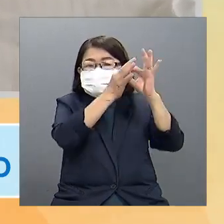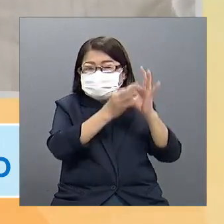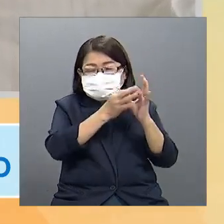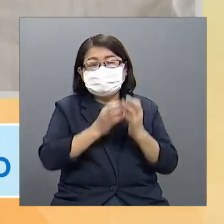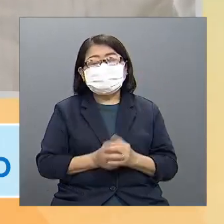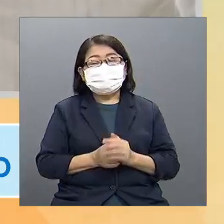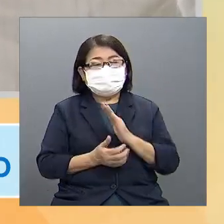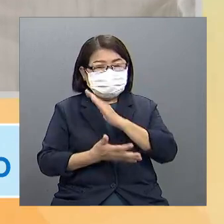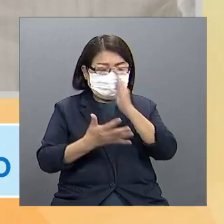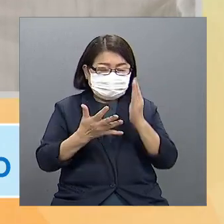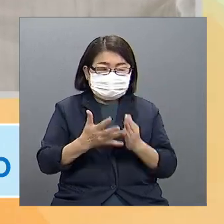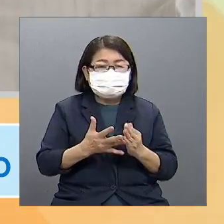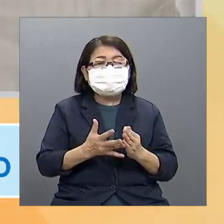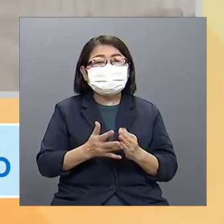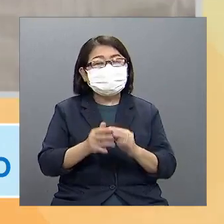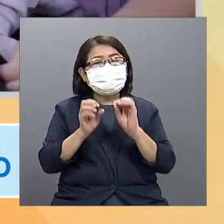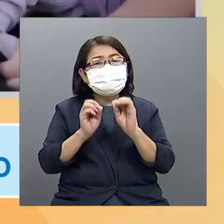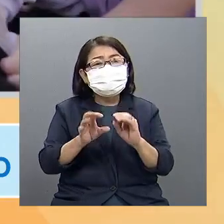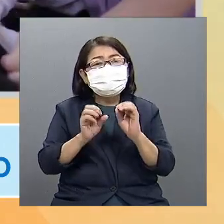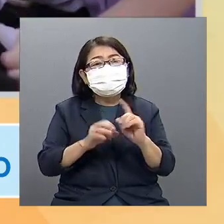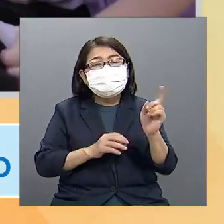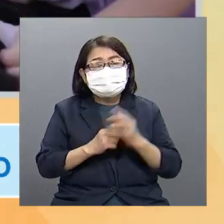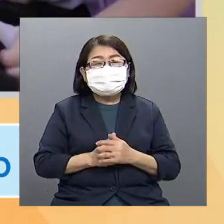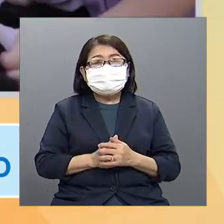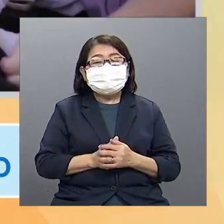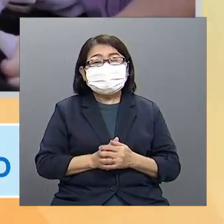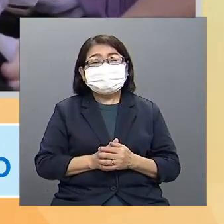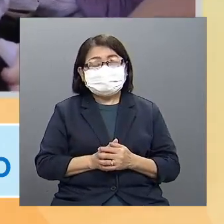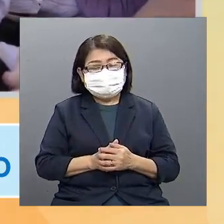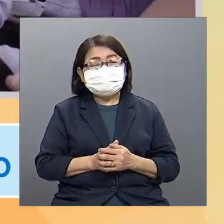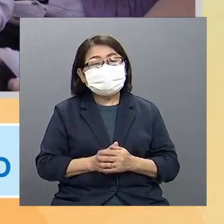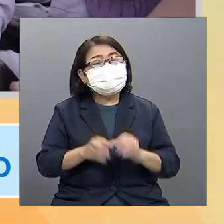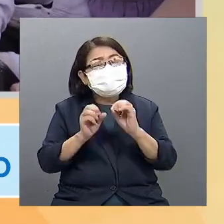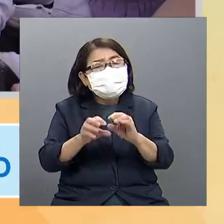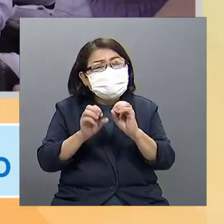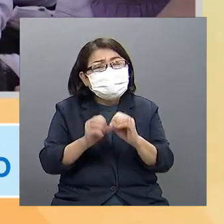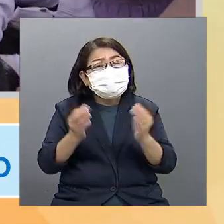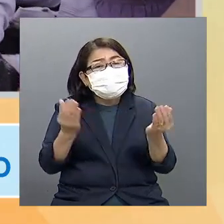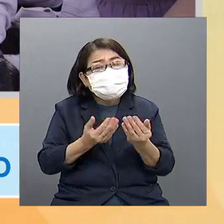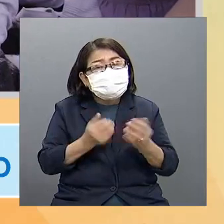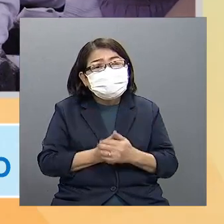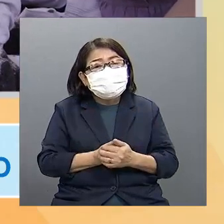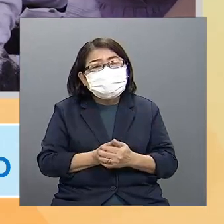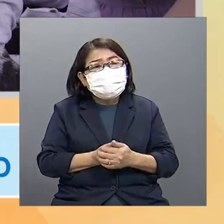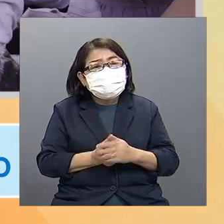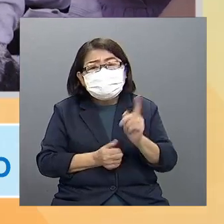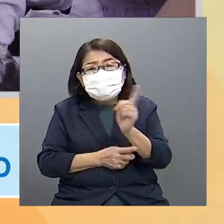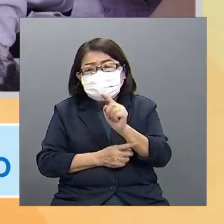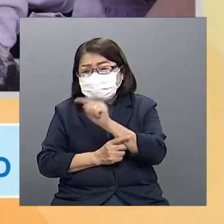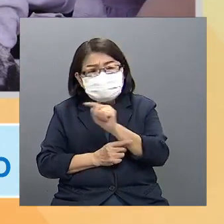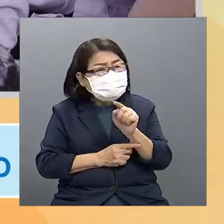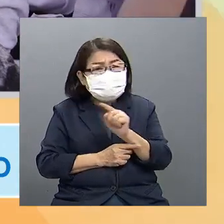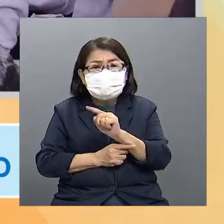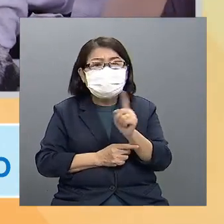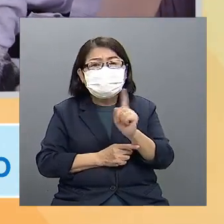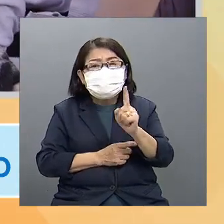ใจซึ่งตรงนี้ก็จะเป็นการปลูกฝังเพราะว่าลูกจะเริ่มสัมผัสกับสิ่งแวดล้อมเขาจะเริ่มพบปะ